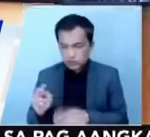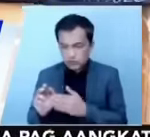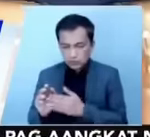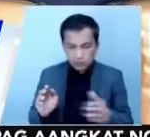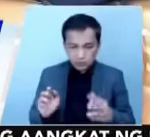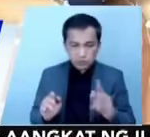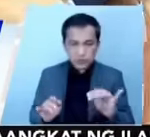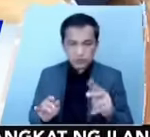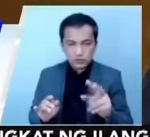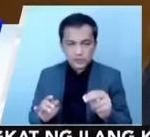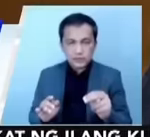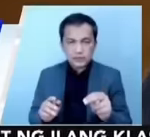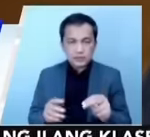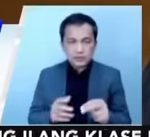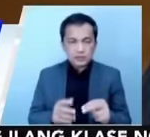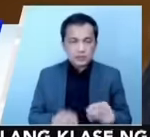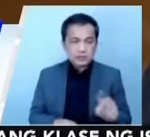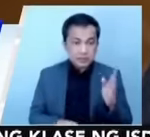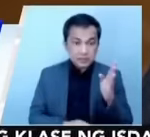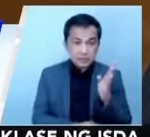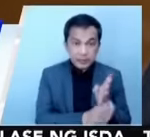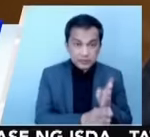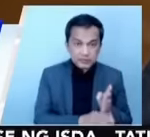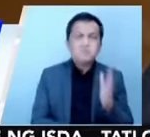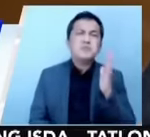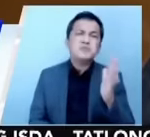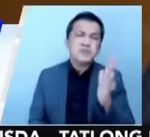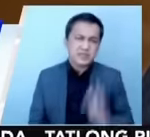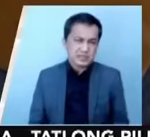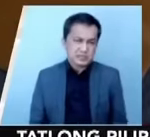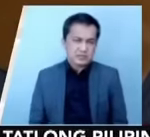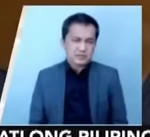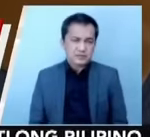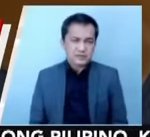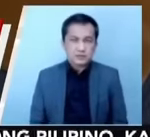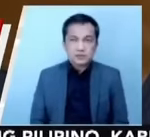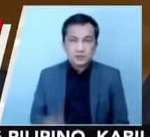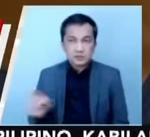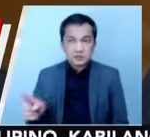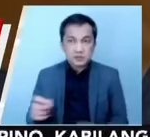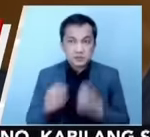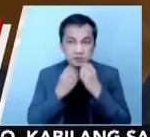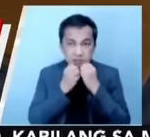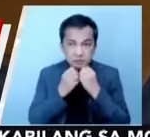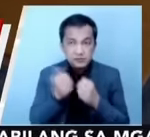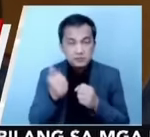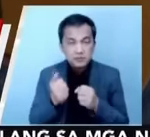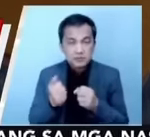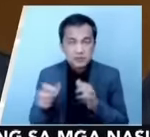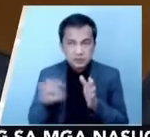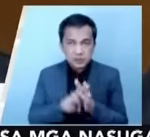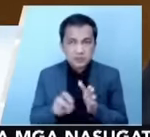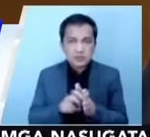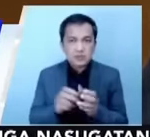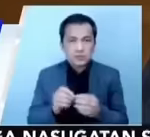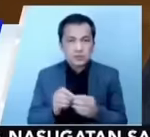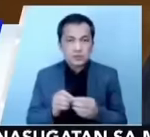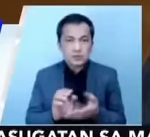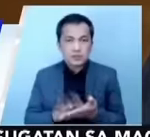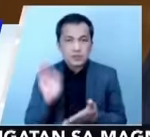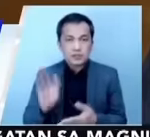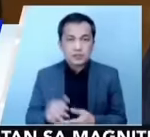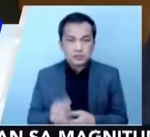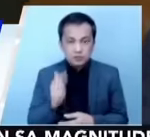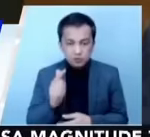50 pesos sa bus. Imbes magtitipid yung mga ibang pasahero, mas lalong napamahal. Yung 20 pesos pwede pa yung bibili